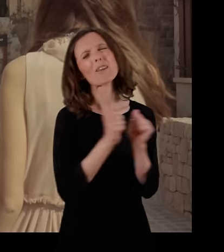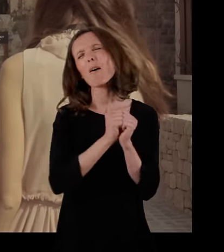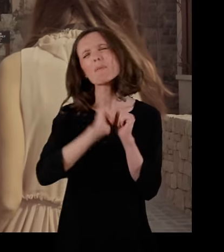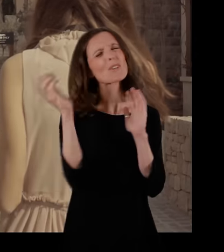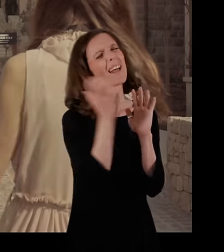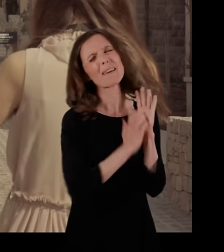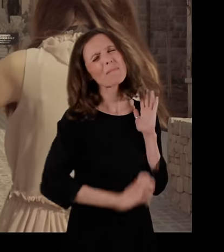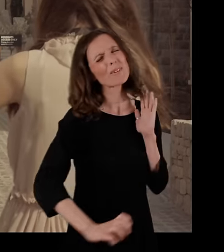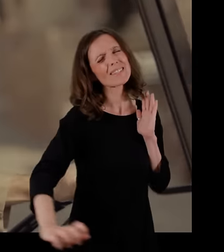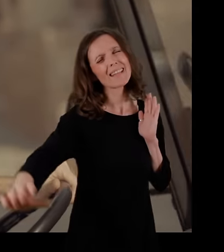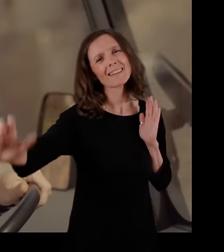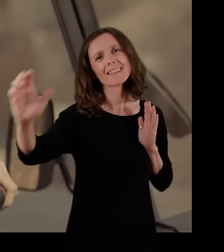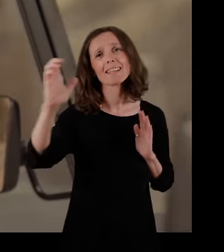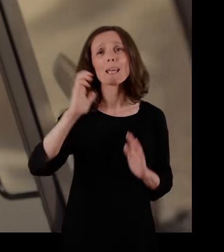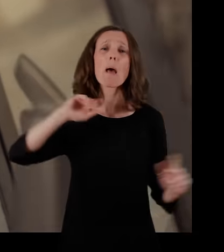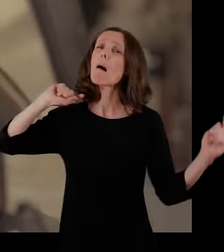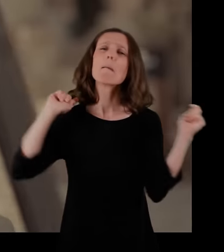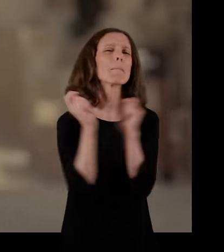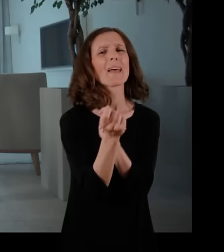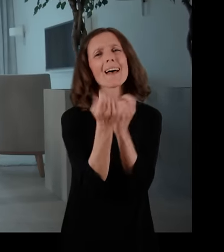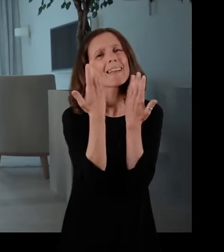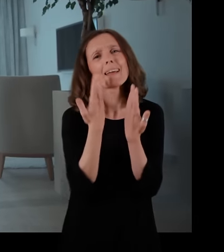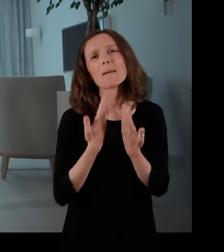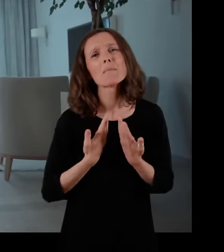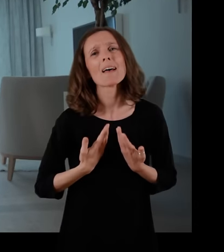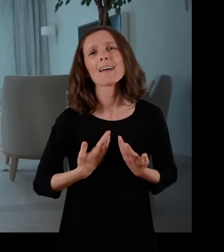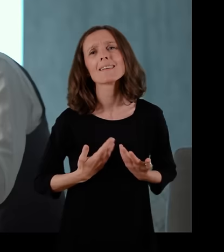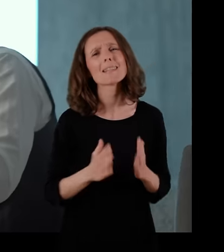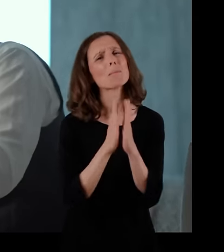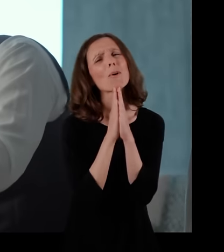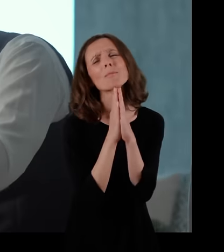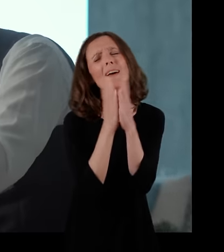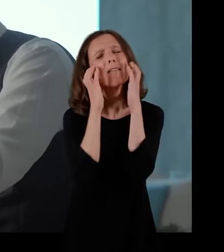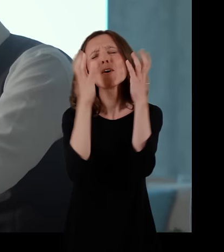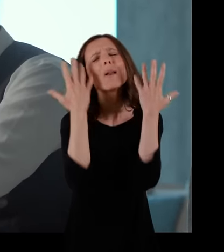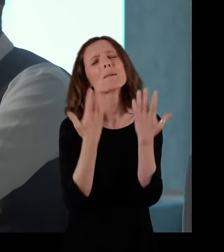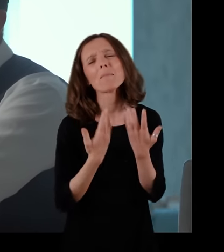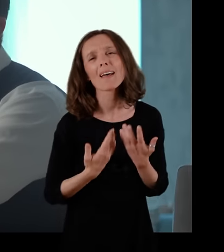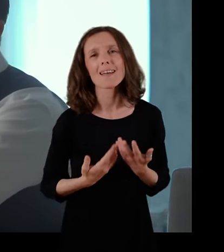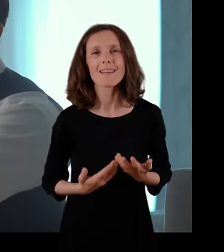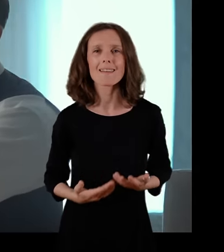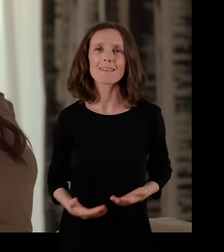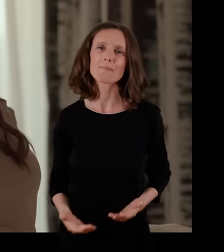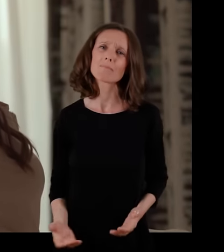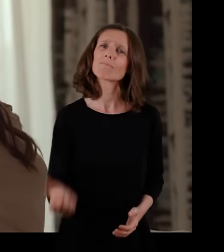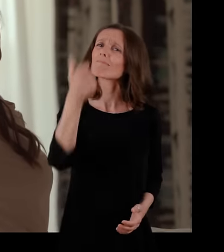ljubav, sa tobom želim ostati, mijenjaj me, samo voli me.